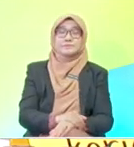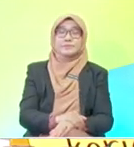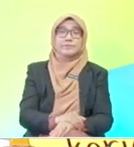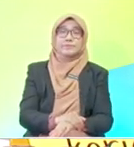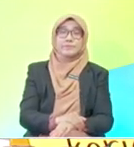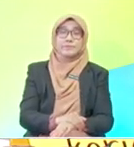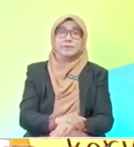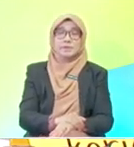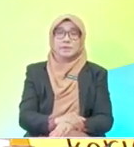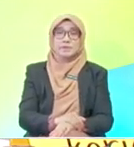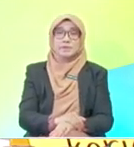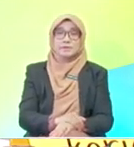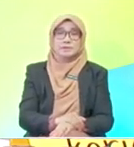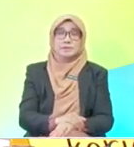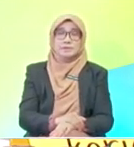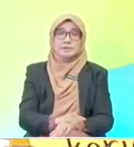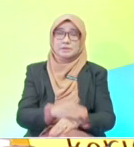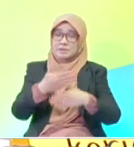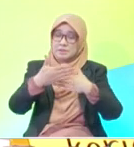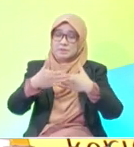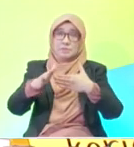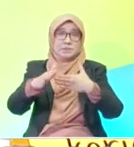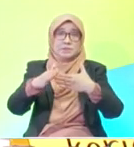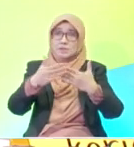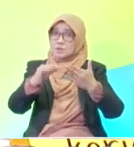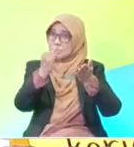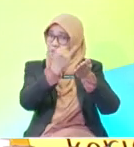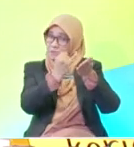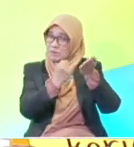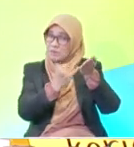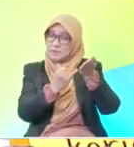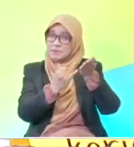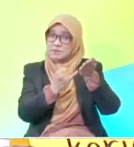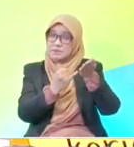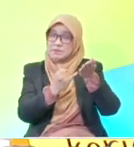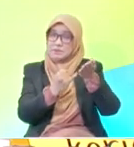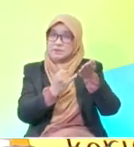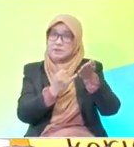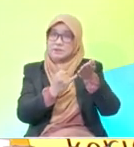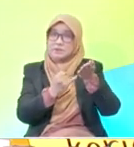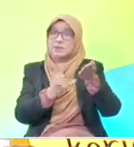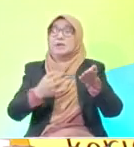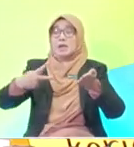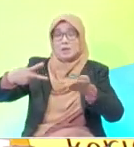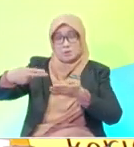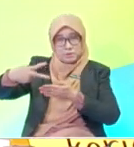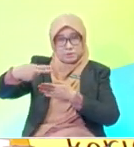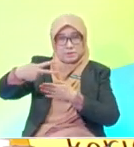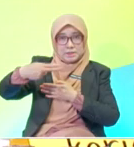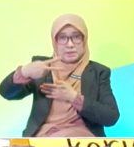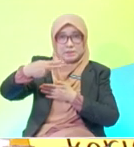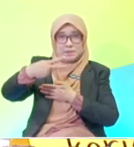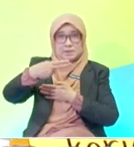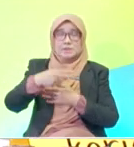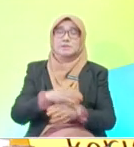Di atas permukaan yang lebih keras. Okey, selepas tu dah lakar. Proses yang seterusnya adalah menggunting.